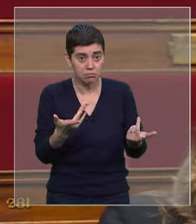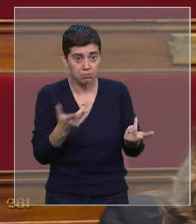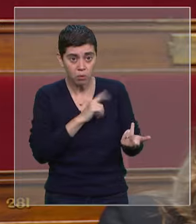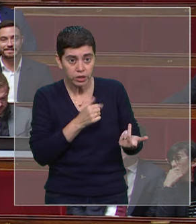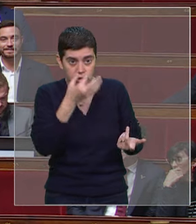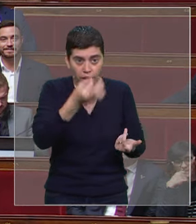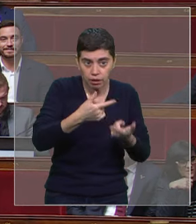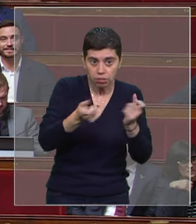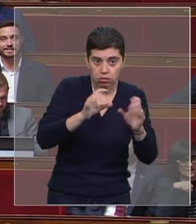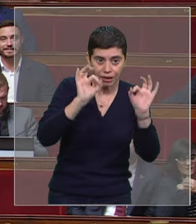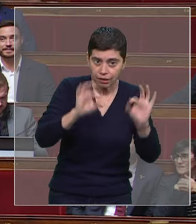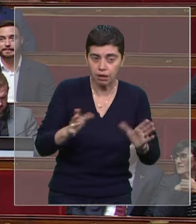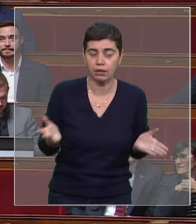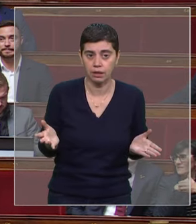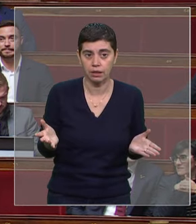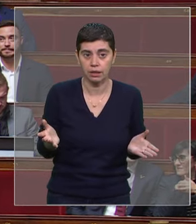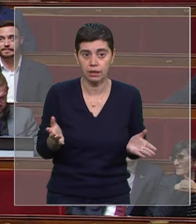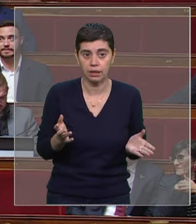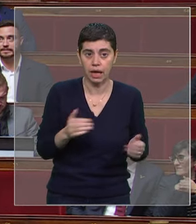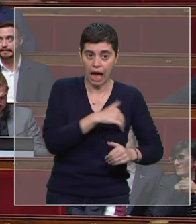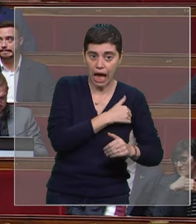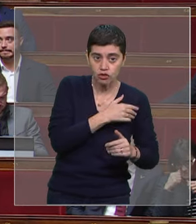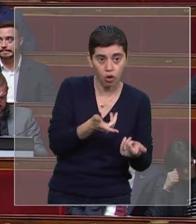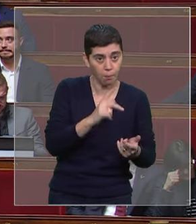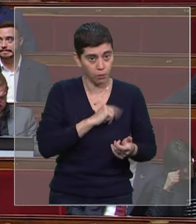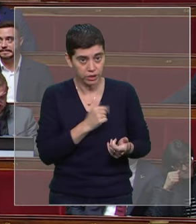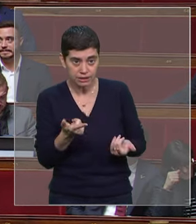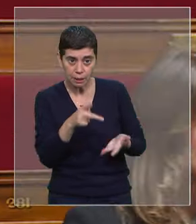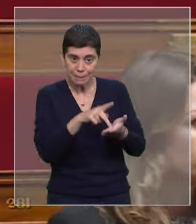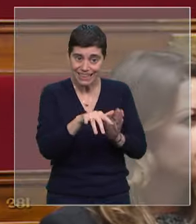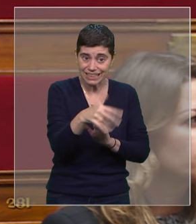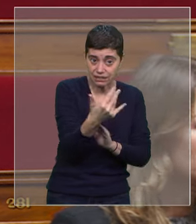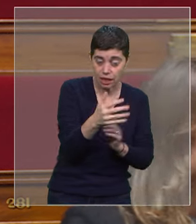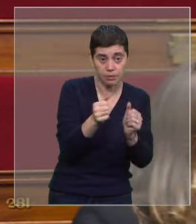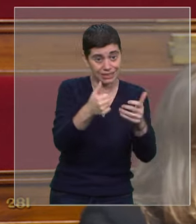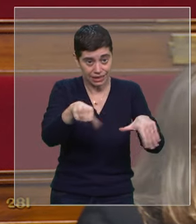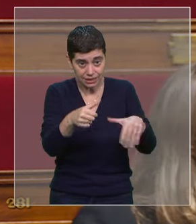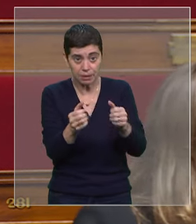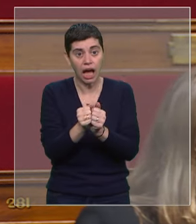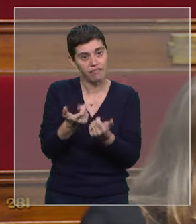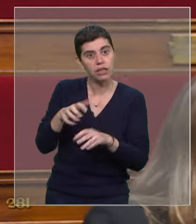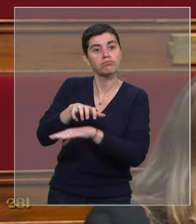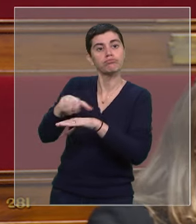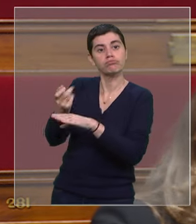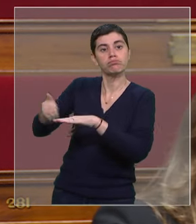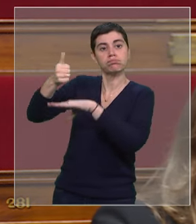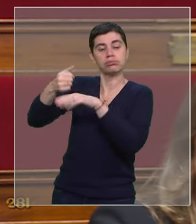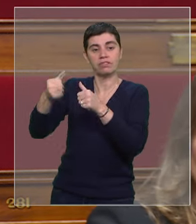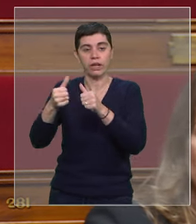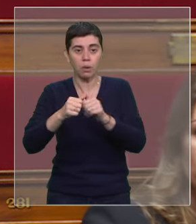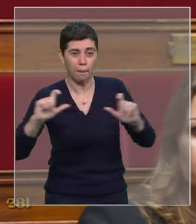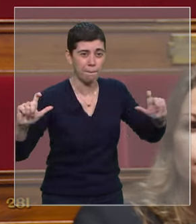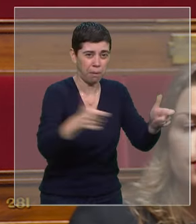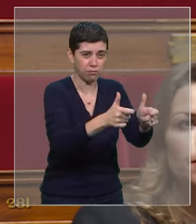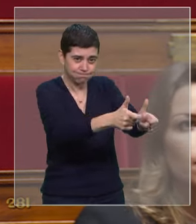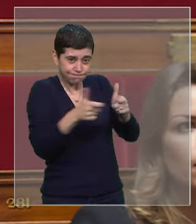français. Le job a été fait quand les agents du 15e et du 7e arrondissement, sous le commandement des commissaires Vallot et Lacombe, ont neutralisé l'assaillant rapidement